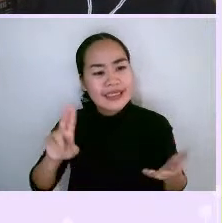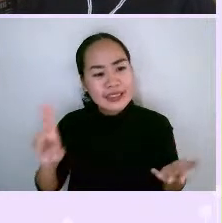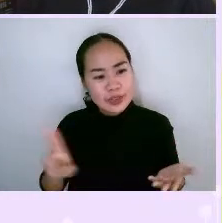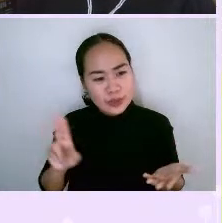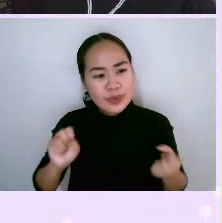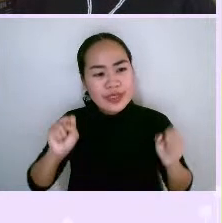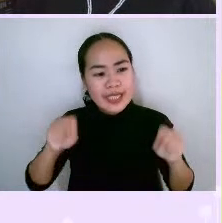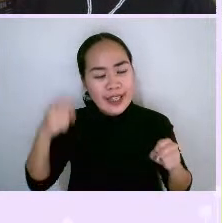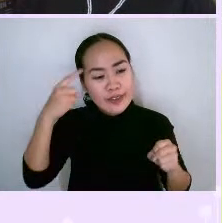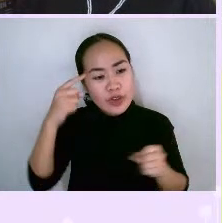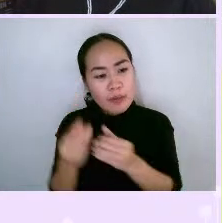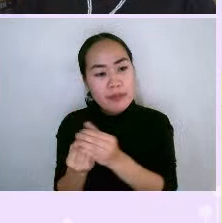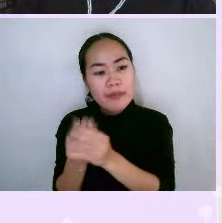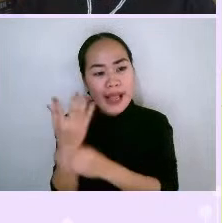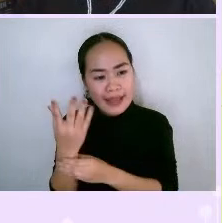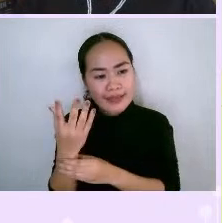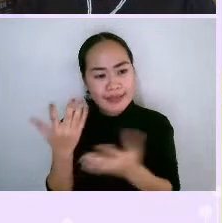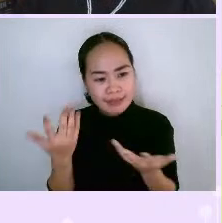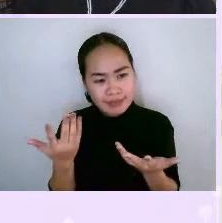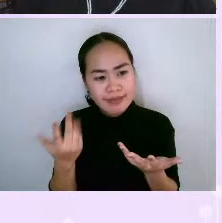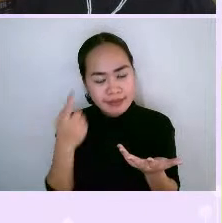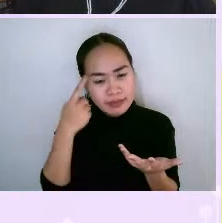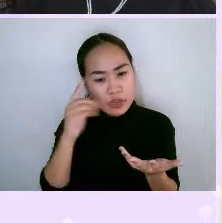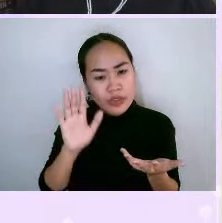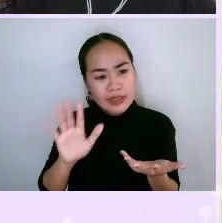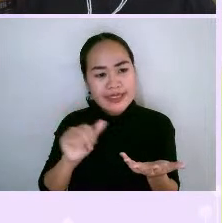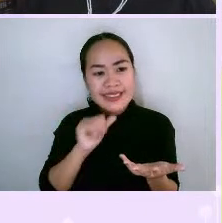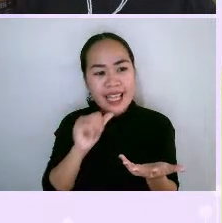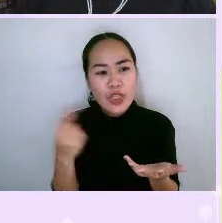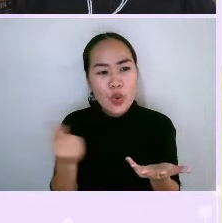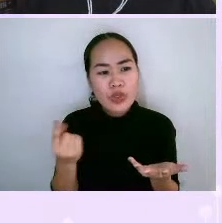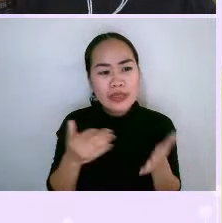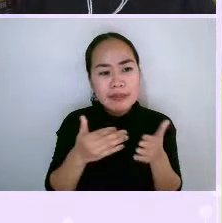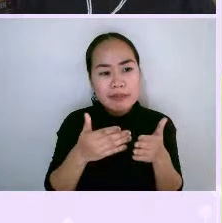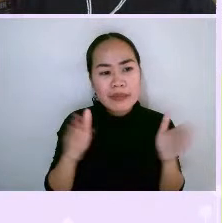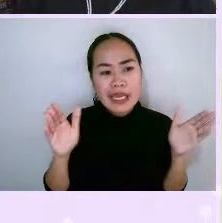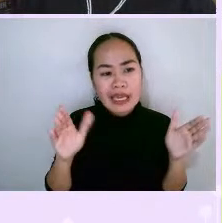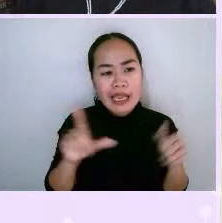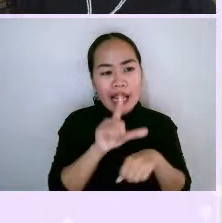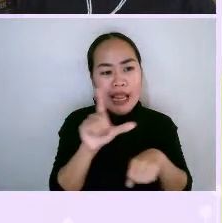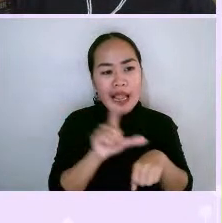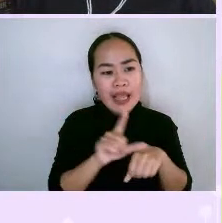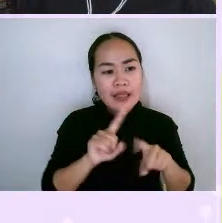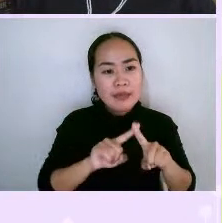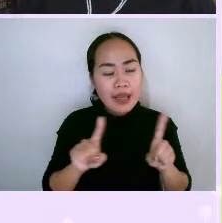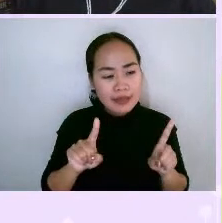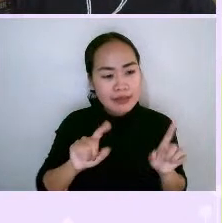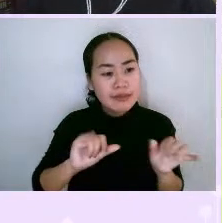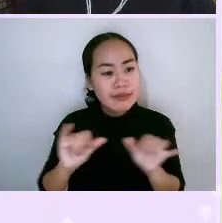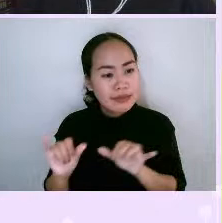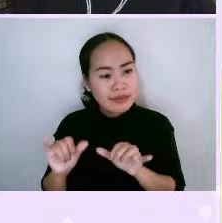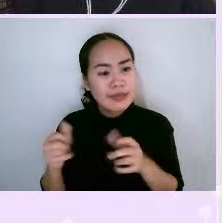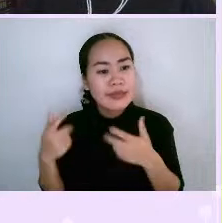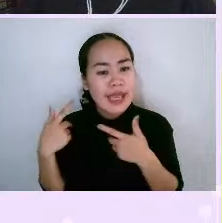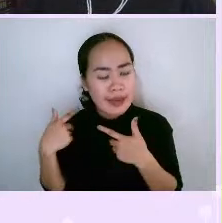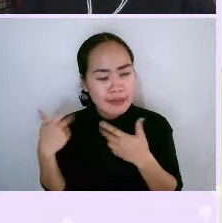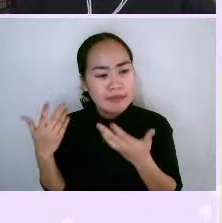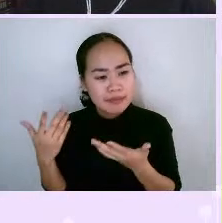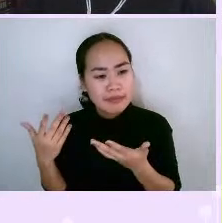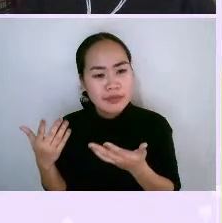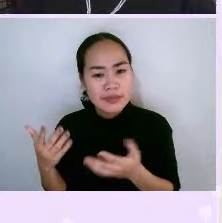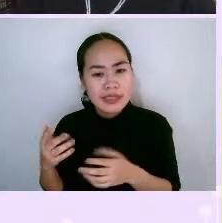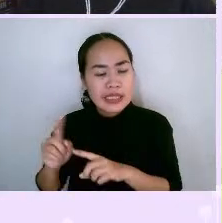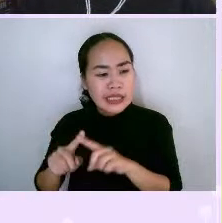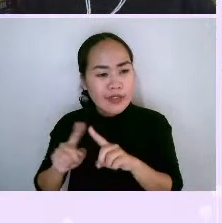sa, hindi lang sa malalaking agricultural lands, pero kasama na din po sa mga